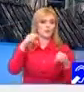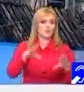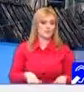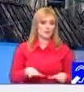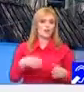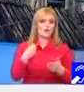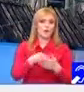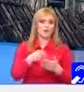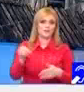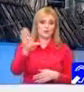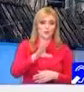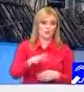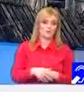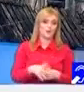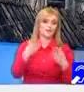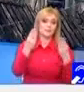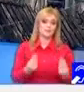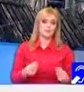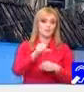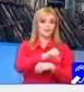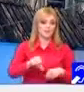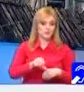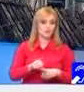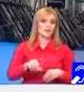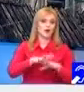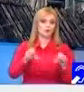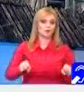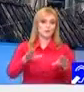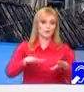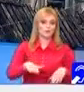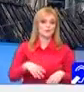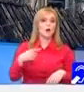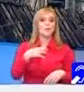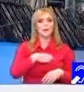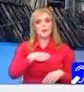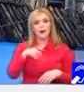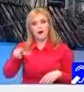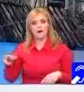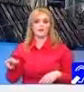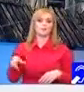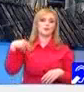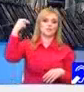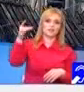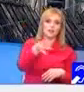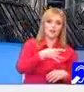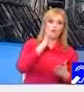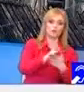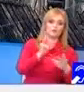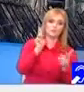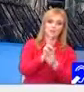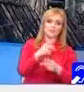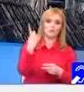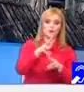fi fondurile europene. De ziua internațională a autorităților publice locale, primarii și președinții de raioane au avut o întrevedere